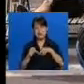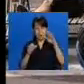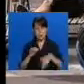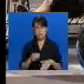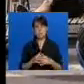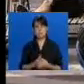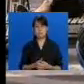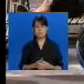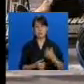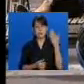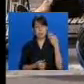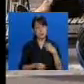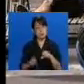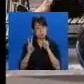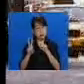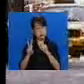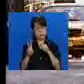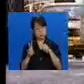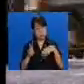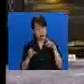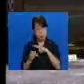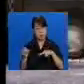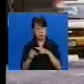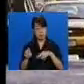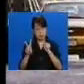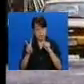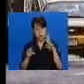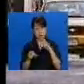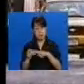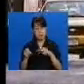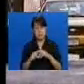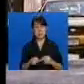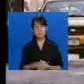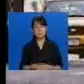นะฮะจากที่เคยทำไว้เนี่ย 21,300 ล้านเหรียญขออภัยครับ